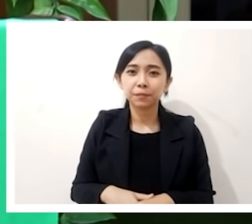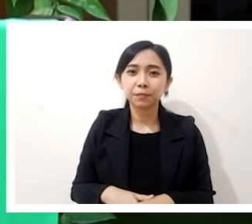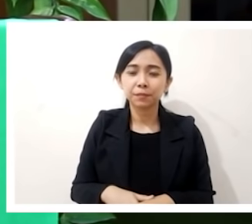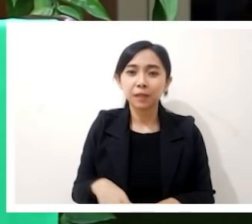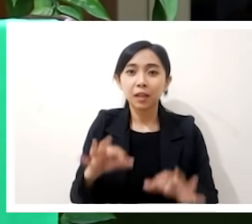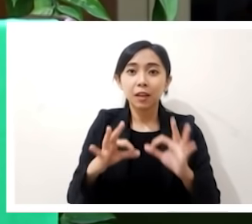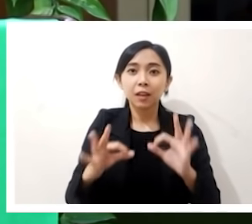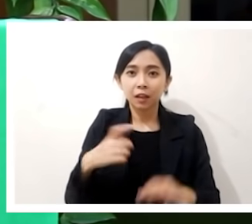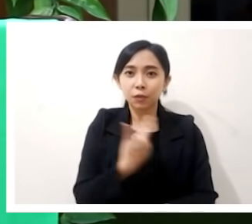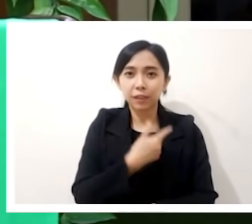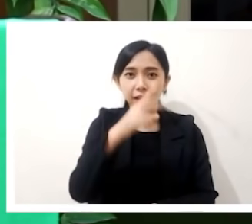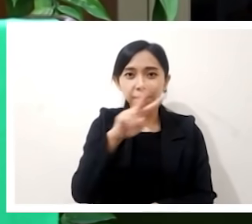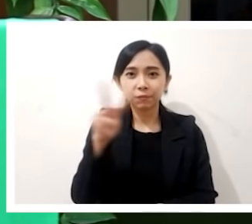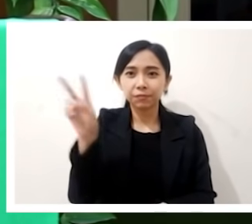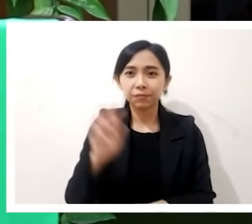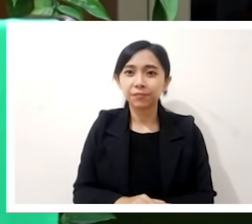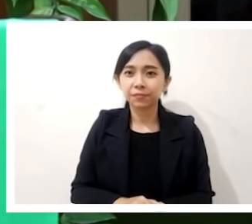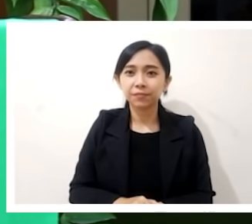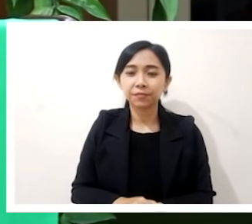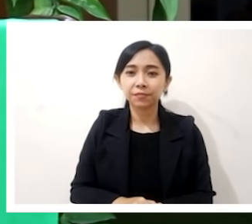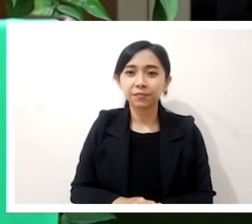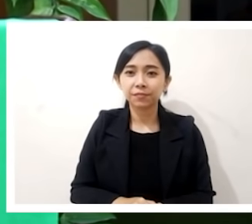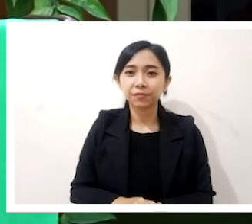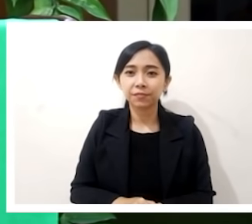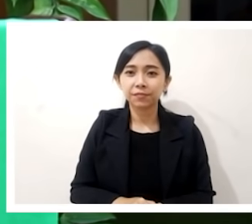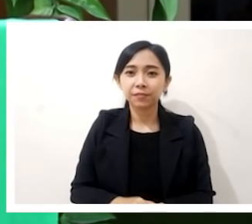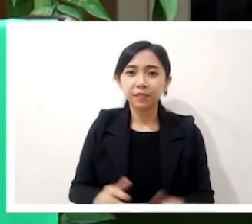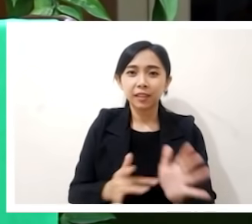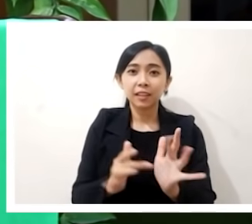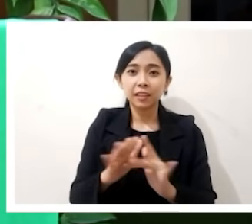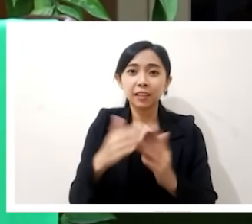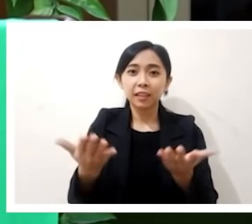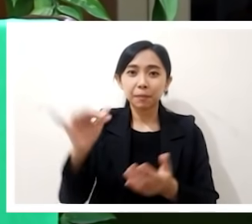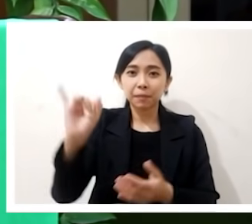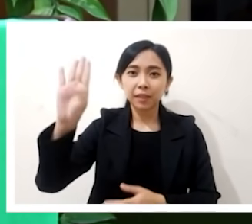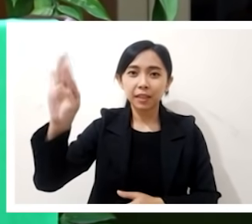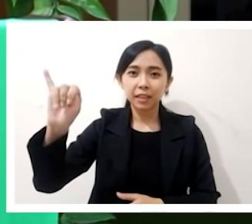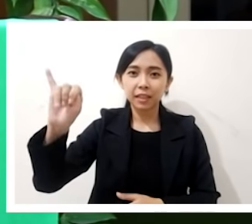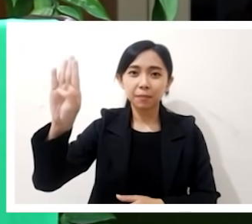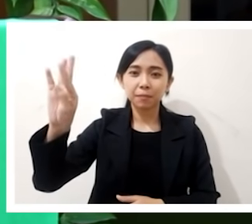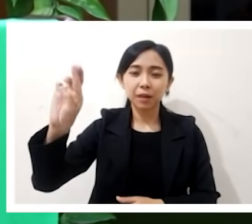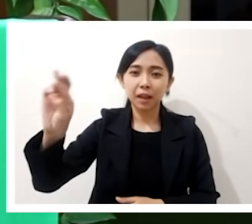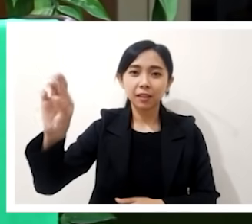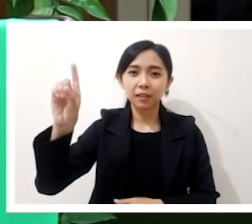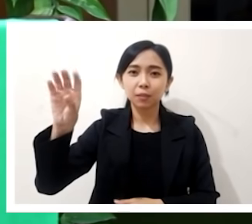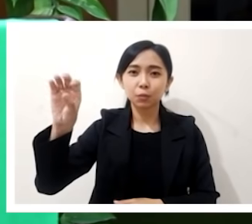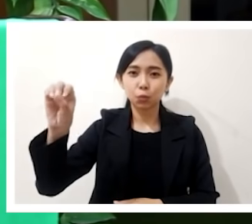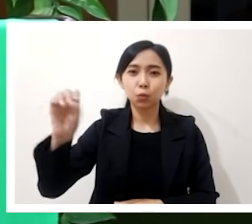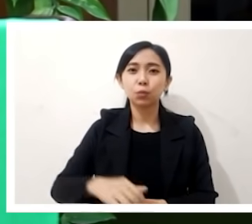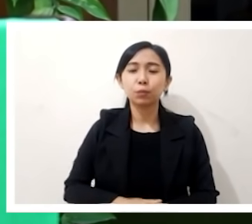kalau kita perhatikan bagian-bagian surat Ibrani yang lain, misalnya Ibrani 10 ayat 31 sampai